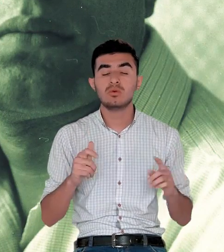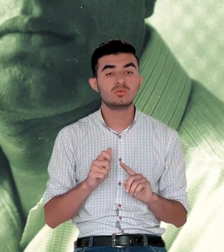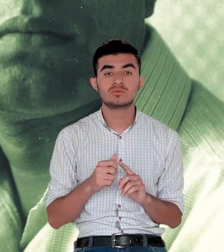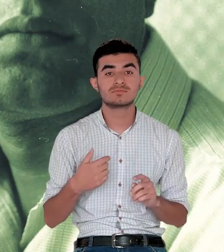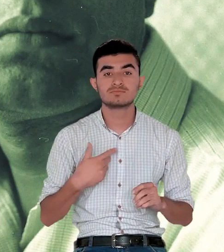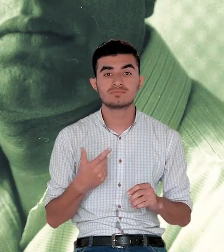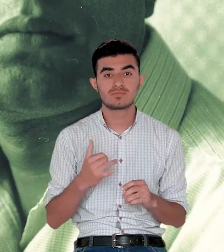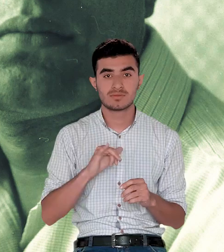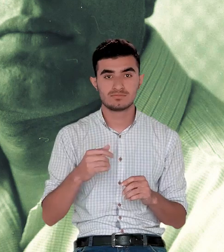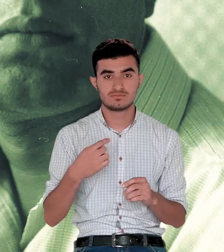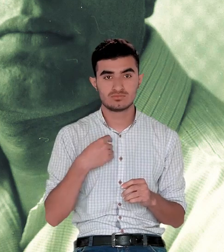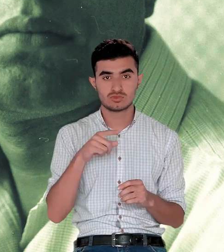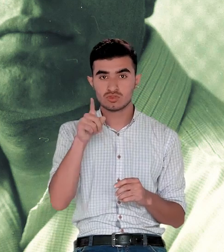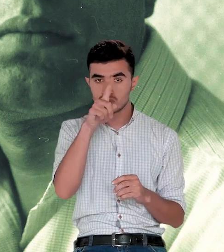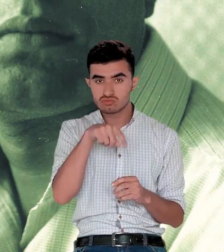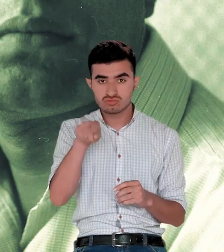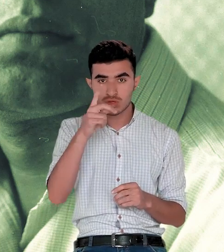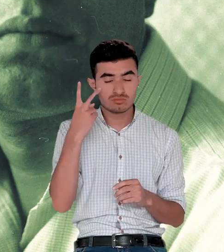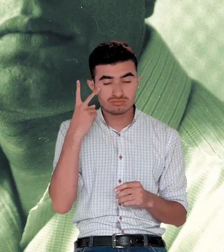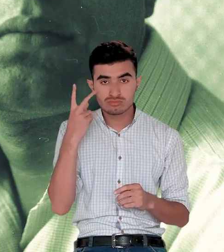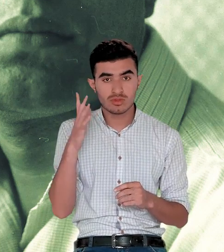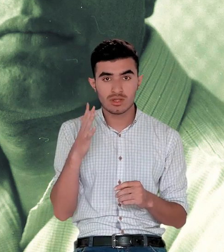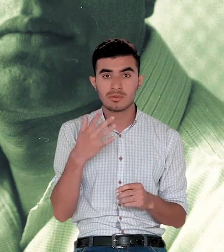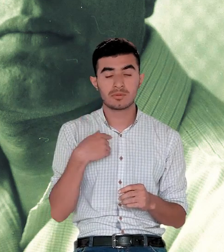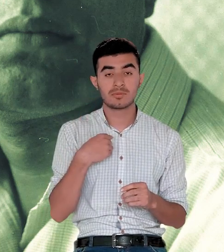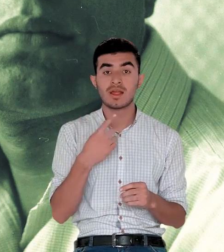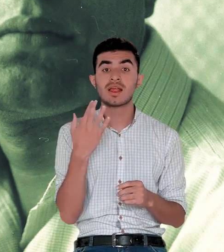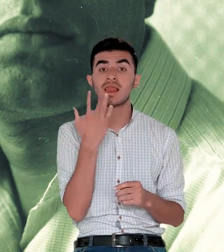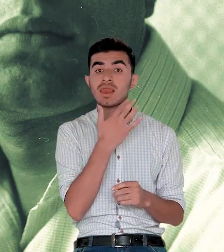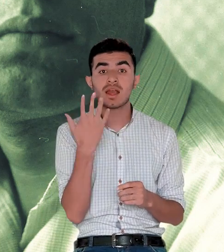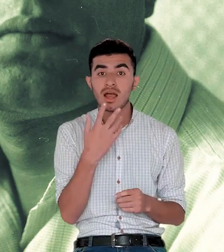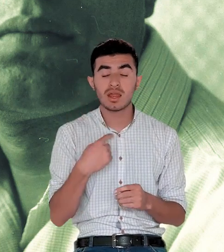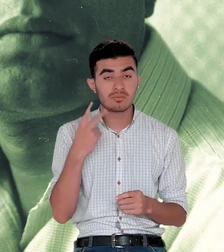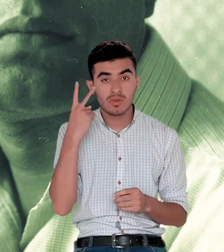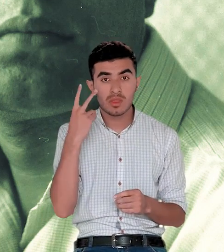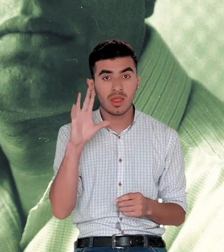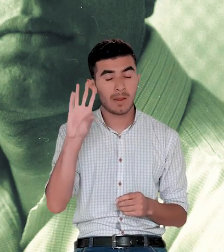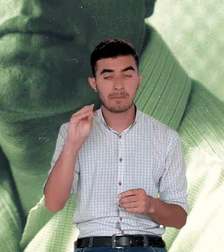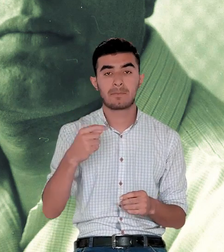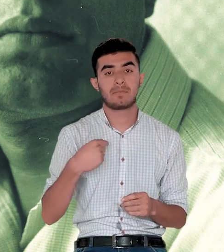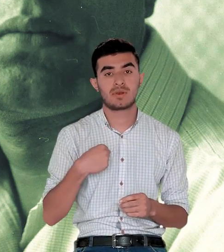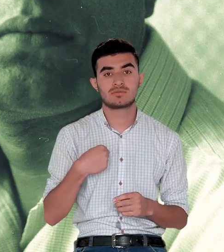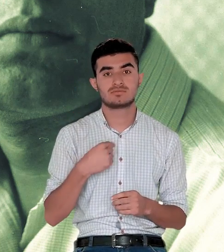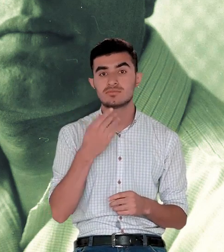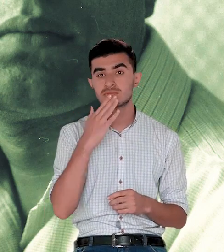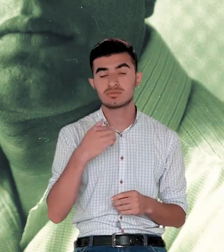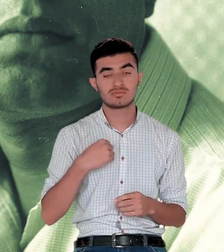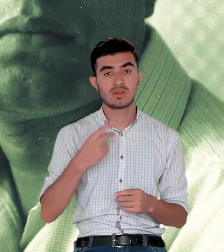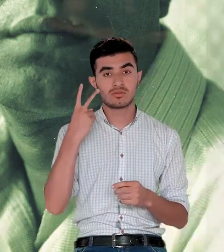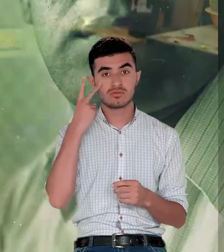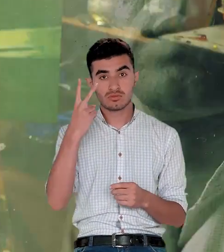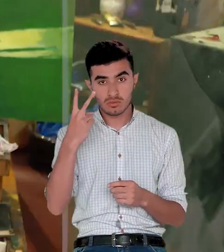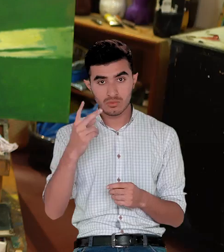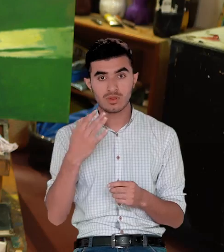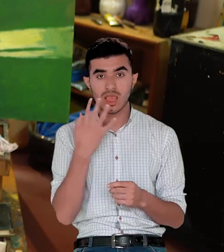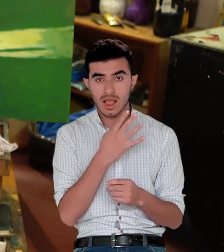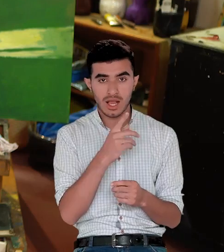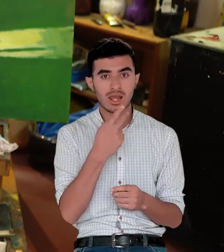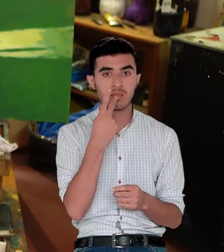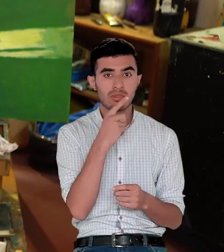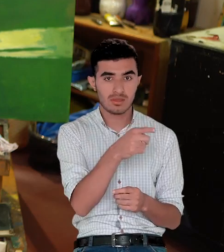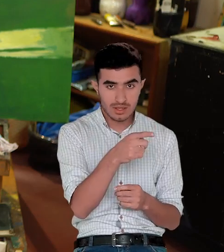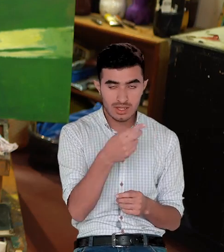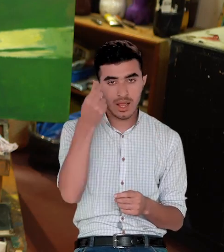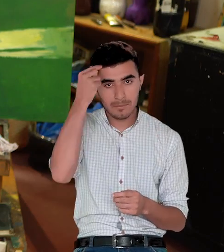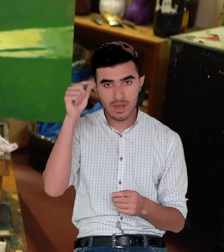مجھے رنگ نظر نہیں آتے تھے. یہ اس وقت انٹرویو میں جب انہوں نے مجھے داخلہ دیا تھا تو مجھ سے یہ سوال نہیں کیا